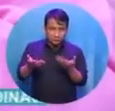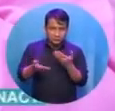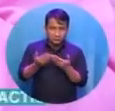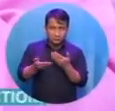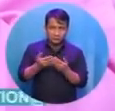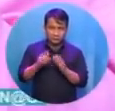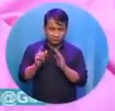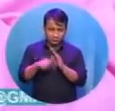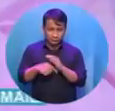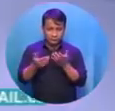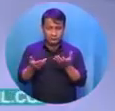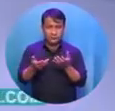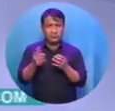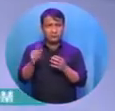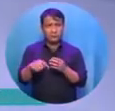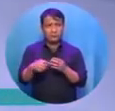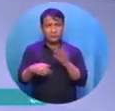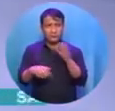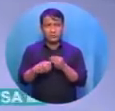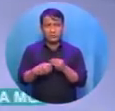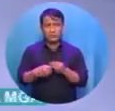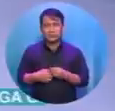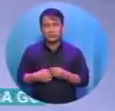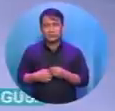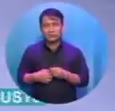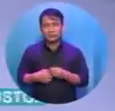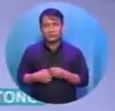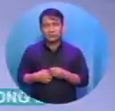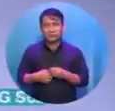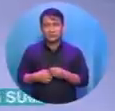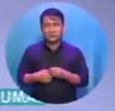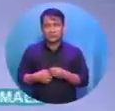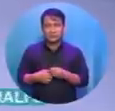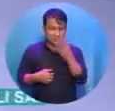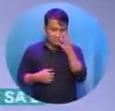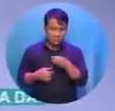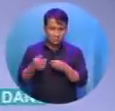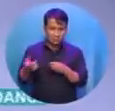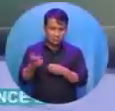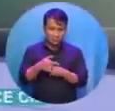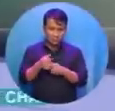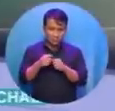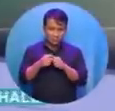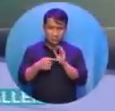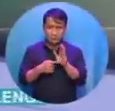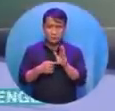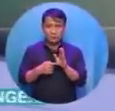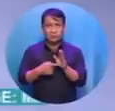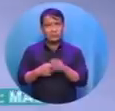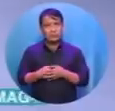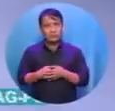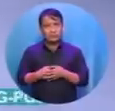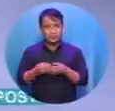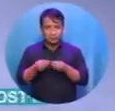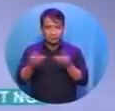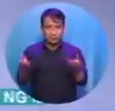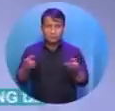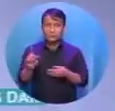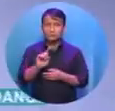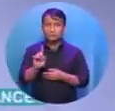Mamaya, mamimigay kami. Naku, ang ganda ito mamaya. Gumaganda itong mga segment namin. Mamimigay